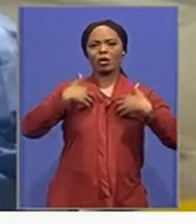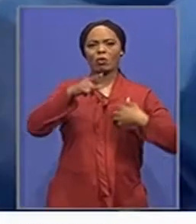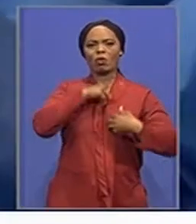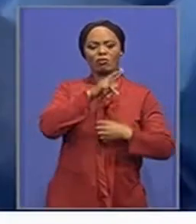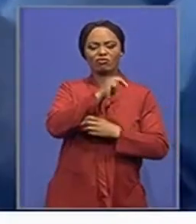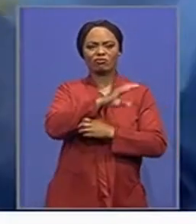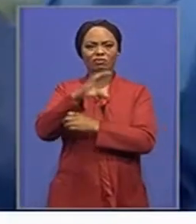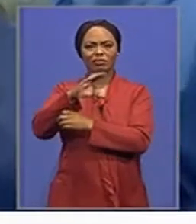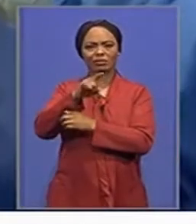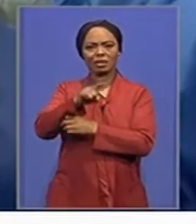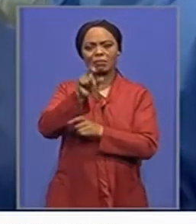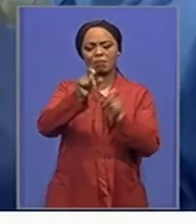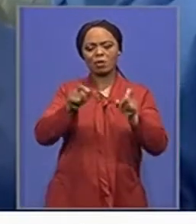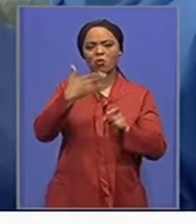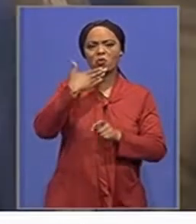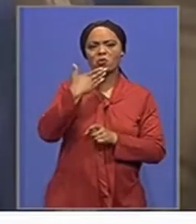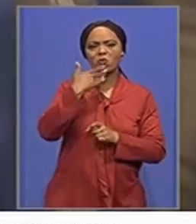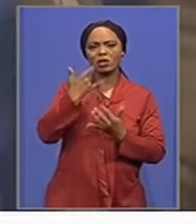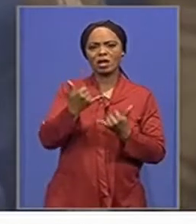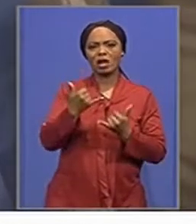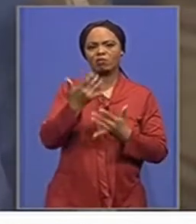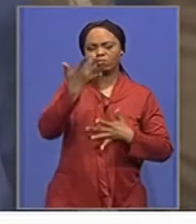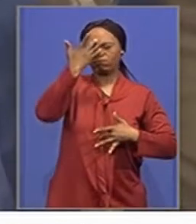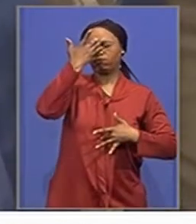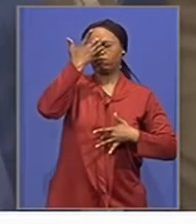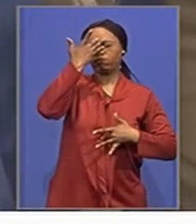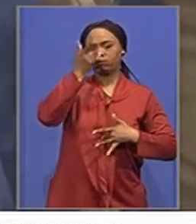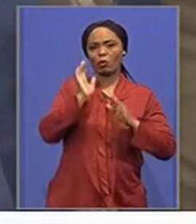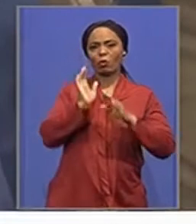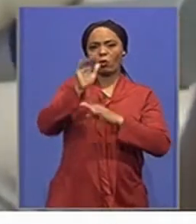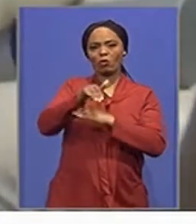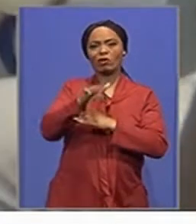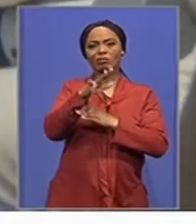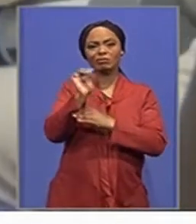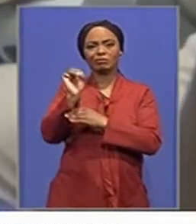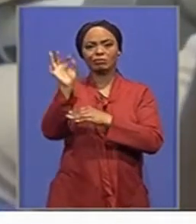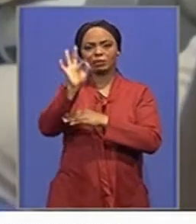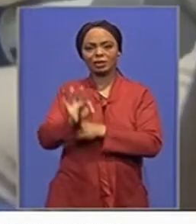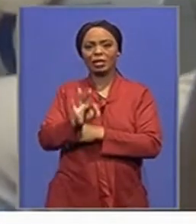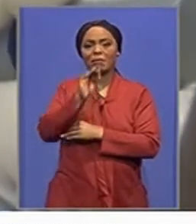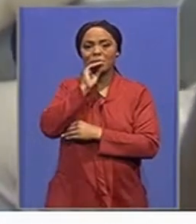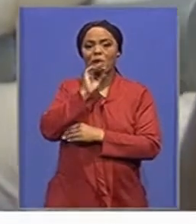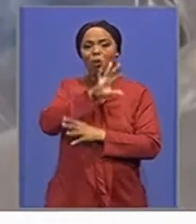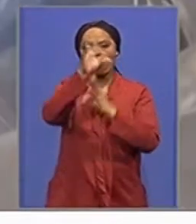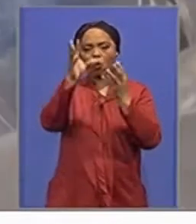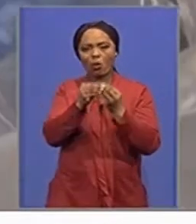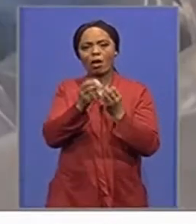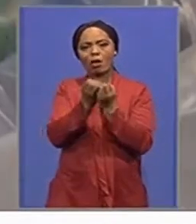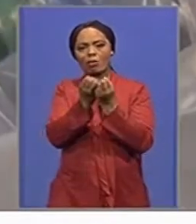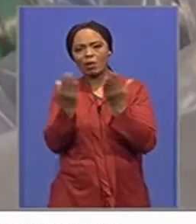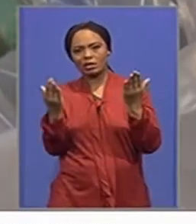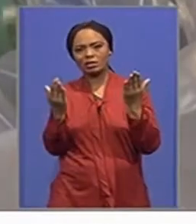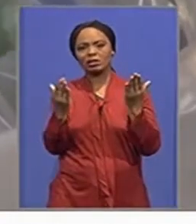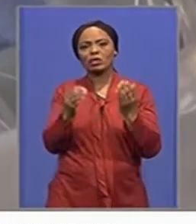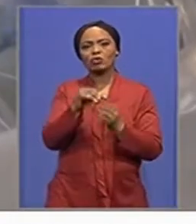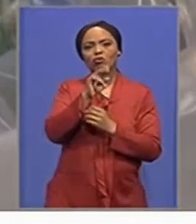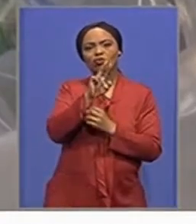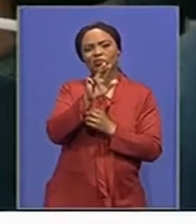okobalago go tšwa go COVID-19 e ka godimo ga diperesente tše 90 e le go palomoka ya batho ba dikete tše